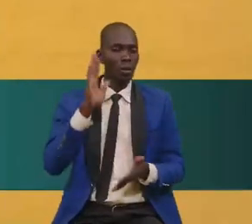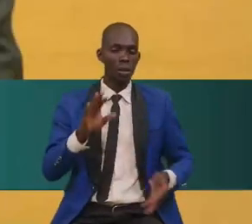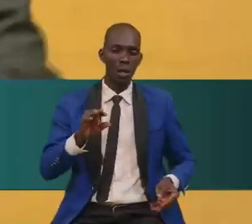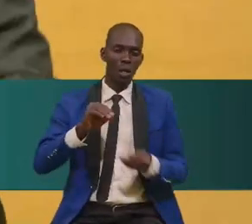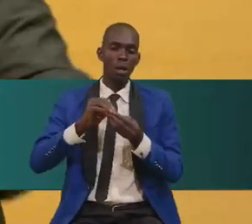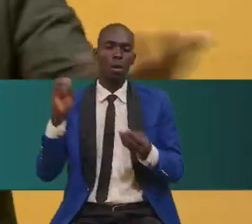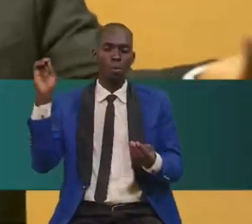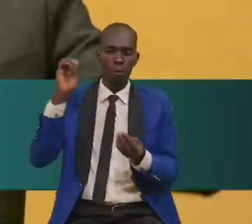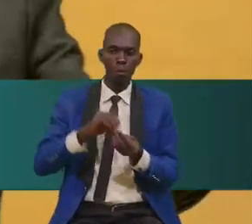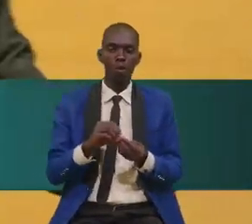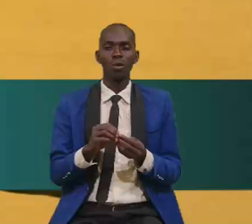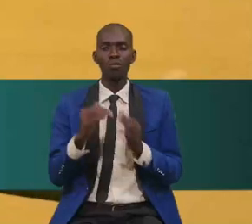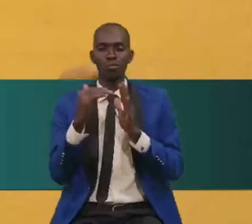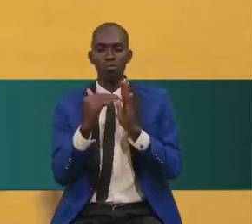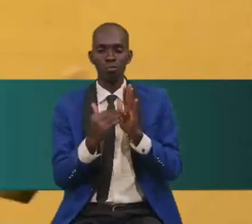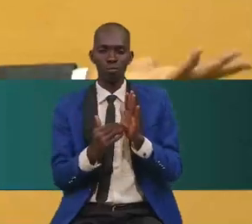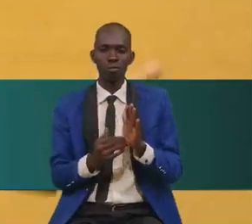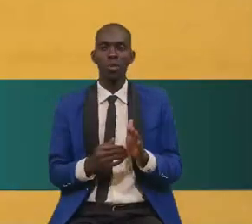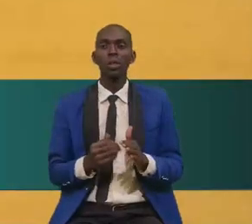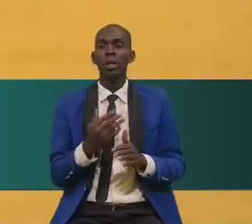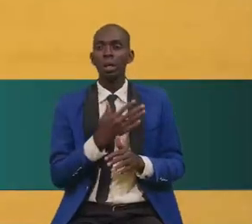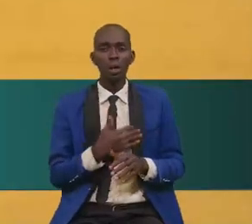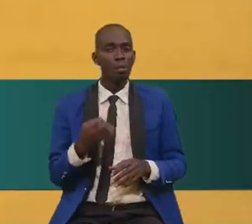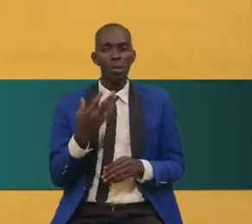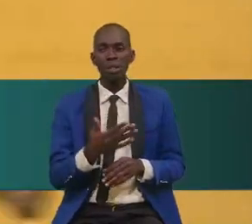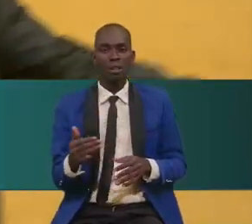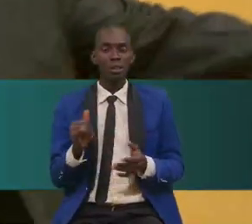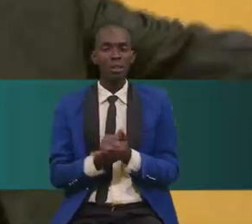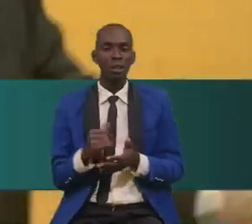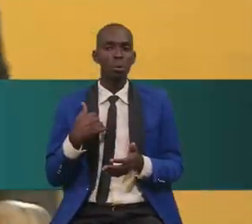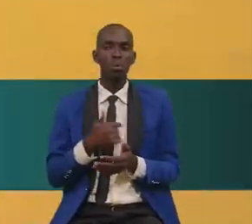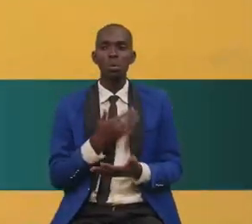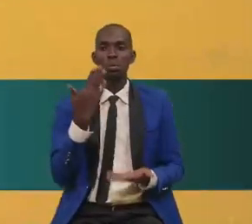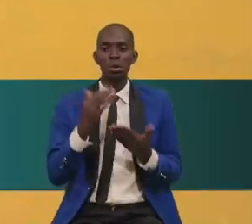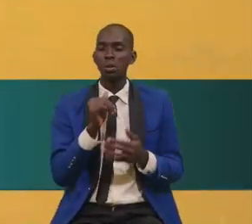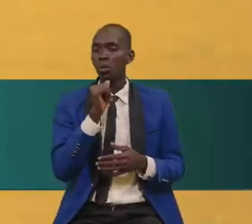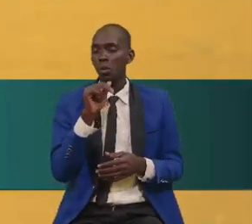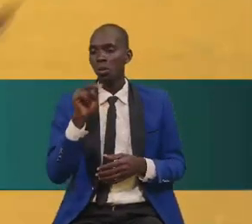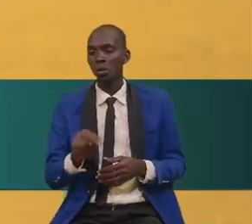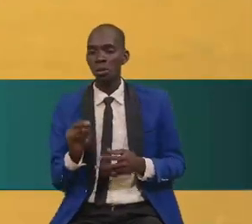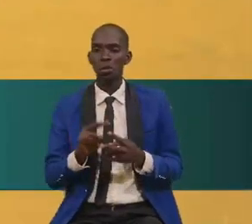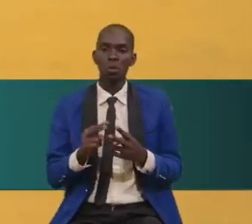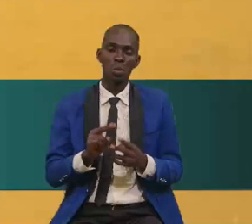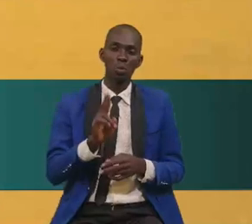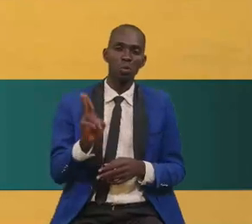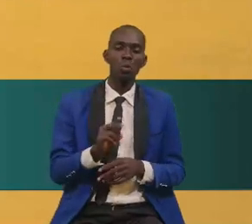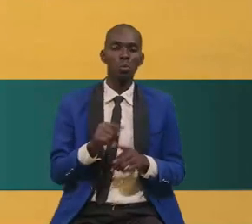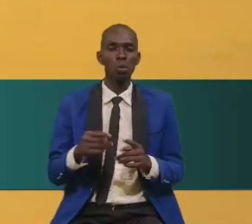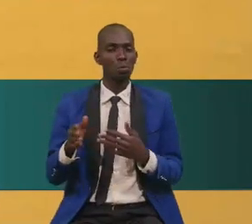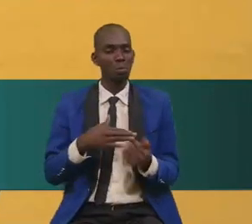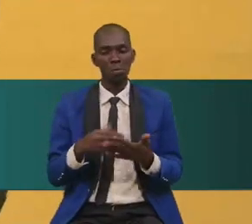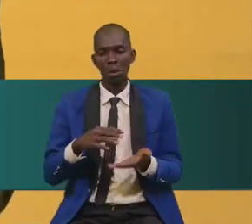Oh, on a tué ceci, oh ceci, et même des choses dont on n'aura même pas besoin, ce qu'on ne va pas utiliser. On devait étudier tout.